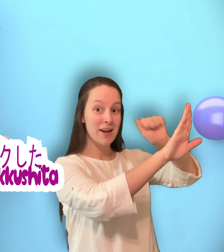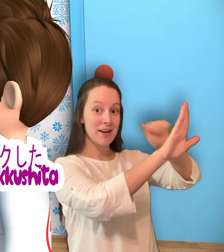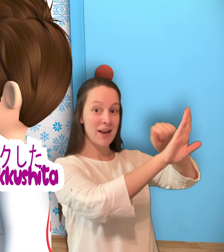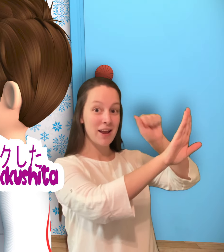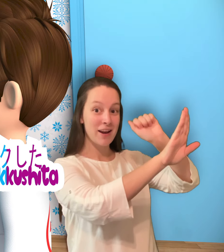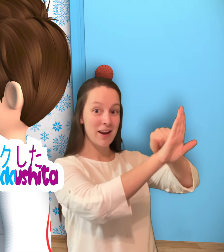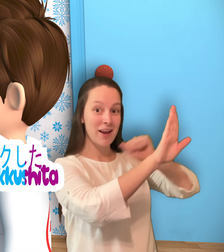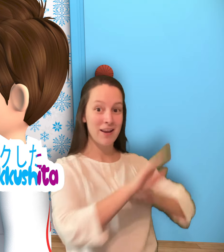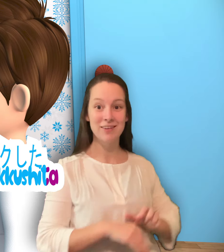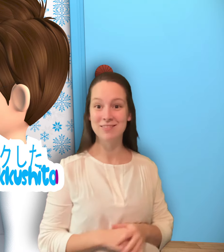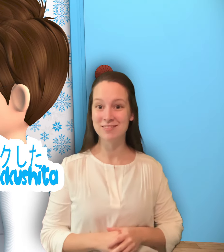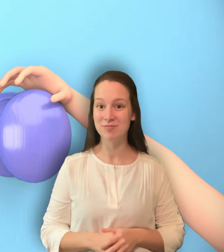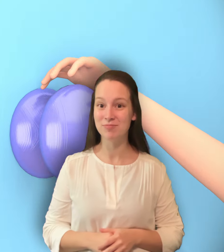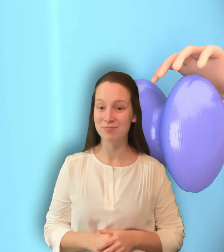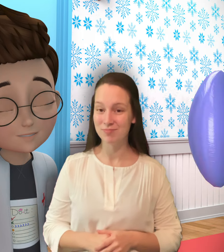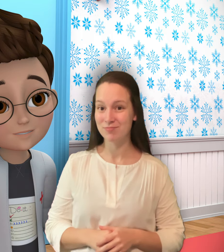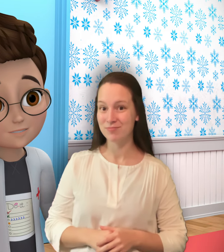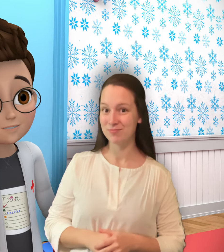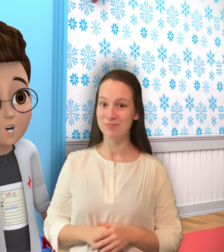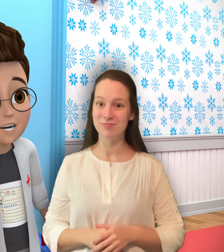とドアにのし